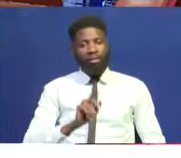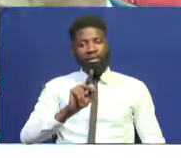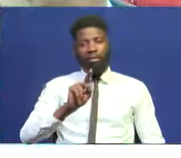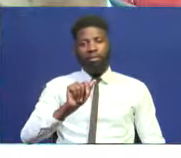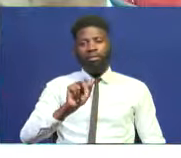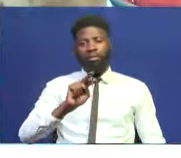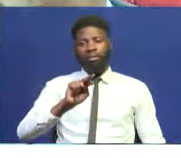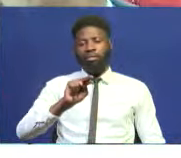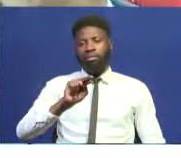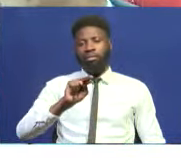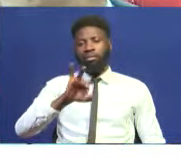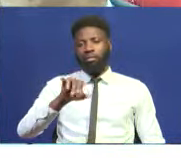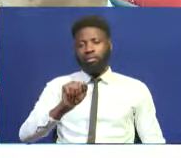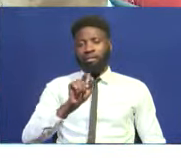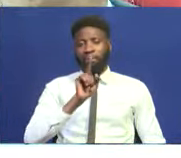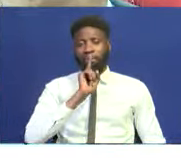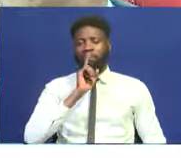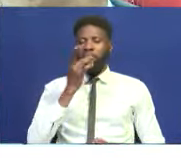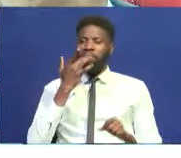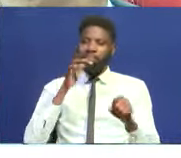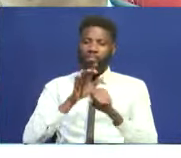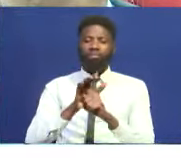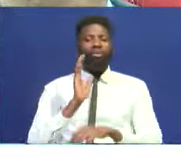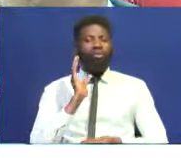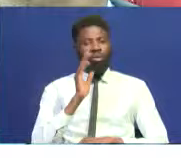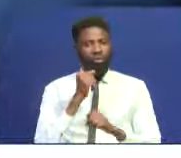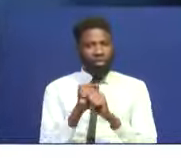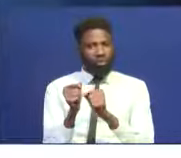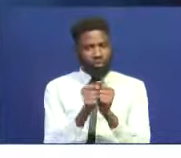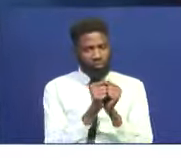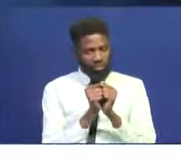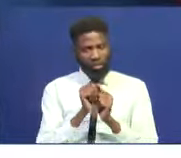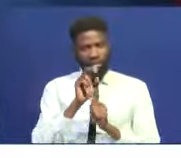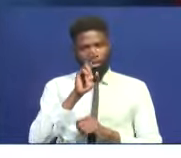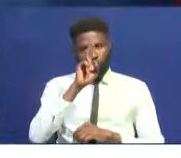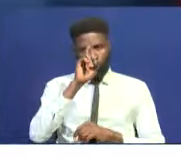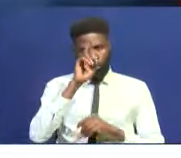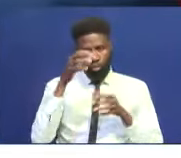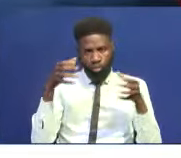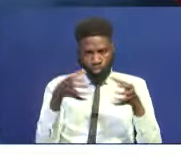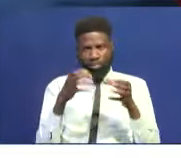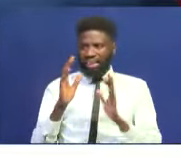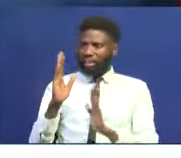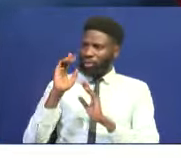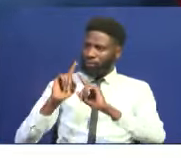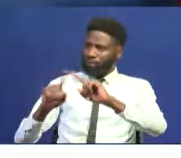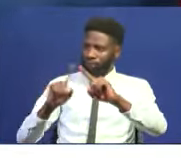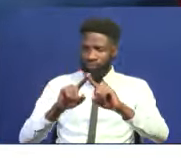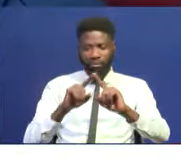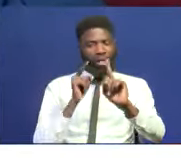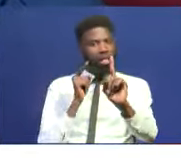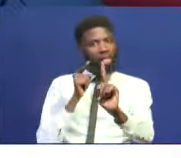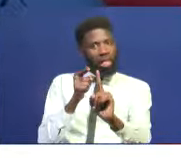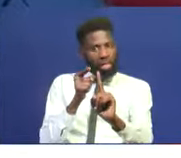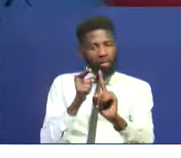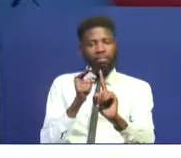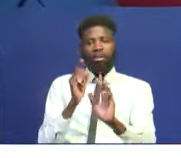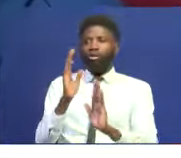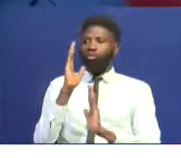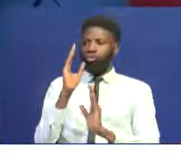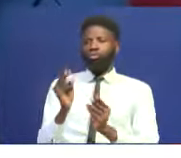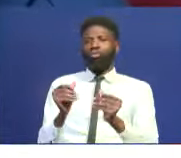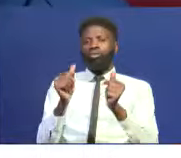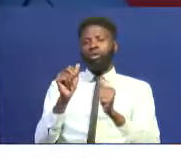usalama kukabiliana na ujangili kaskazini mwa nchi kwa kuimarisha uwezo askari polisi wa akiba.